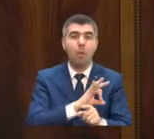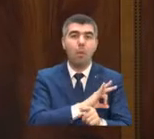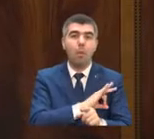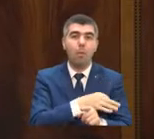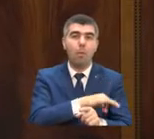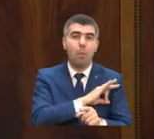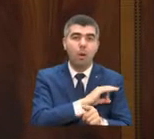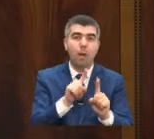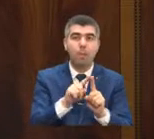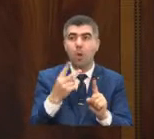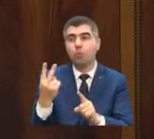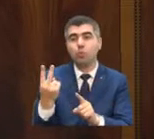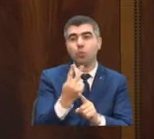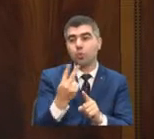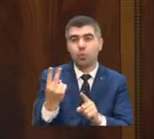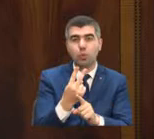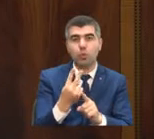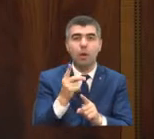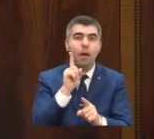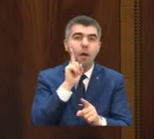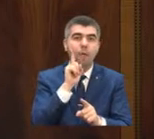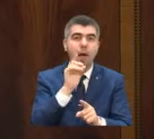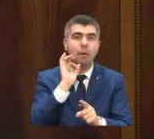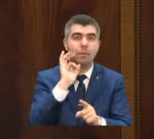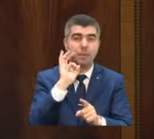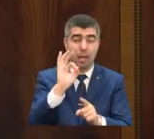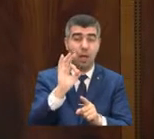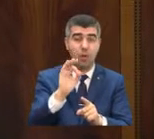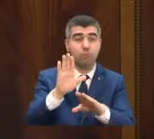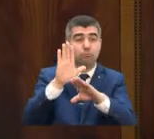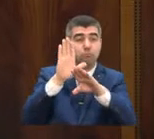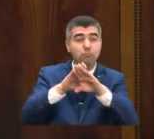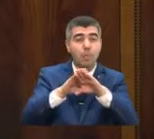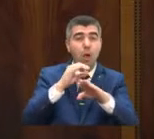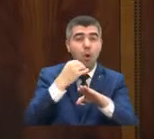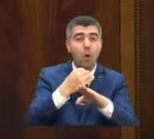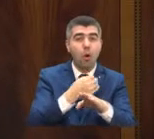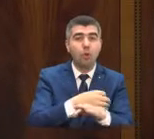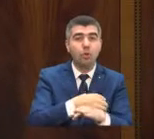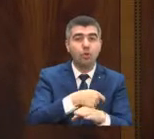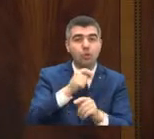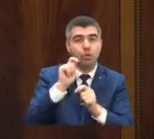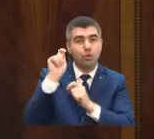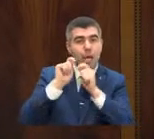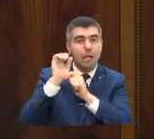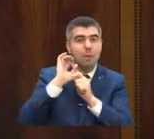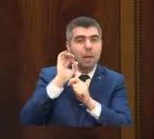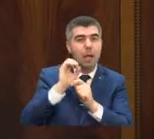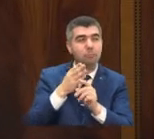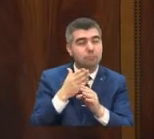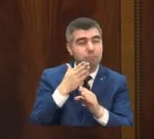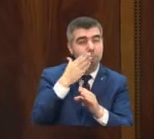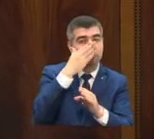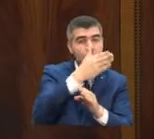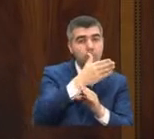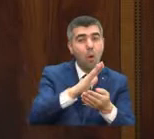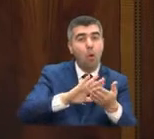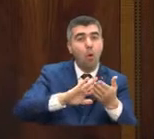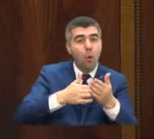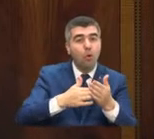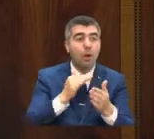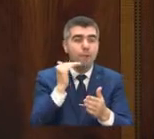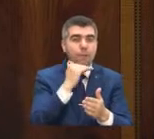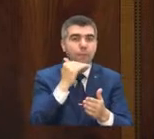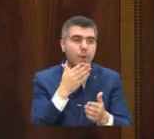الجثتين الأجنبيتين، حيث تم إخبار كل من المصالح المعنية التي توجه مسؤولوها في الحين إلى